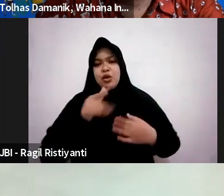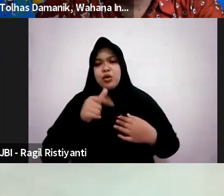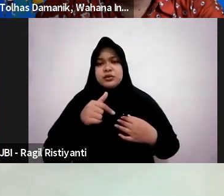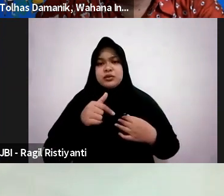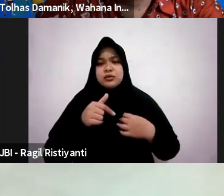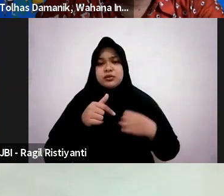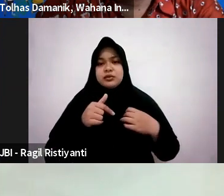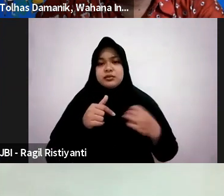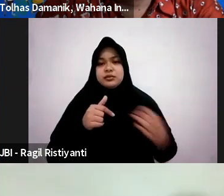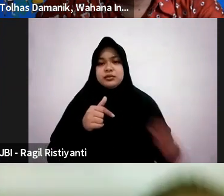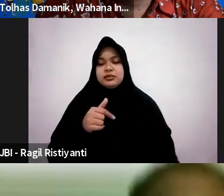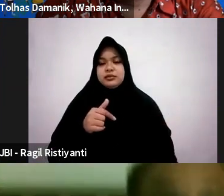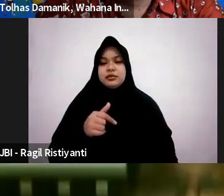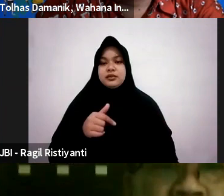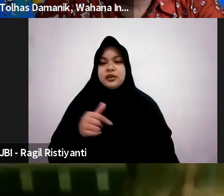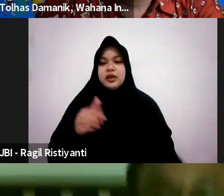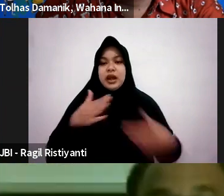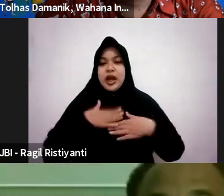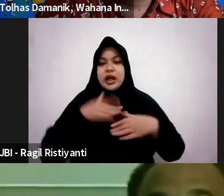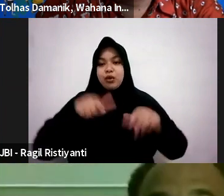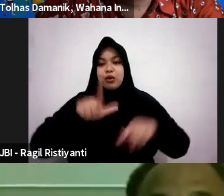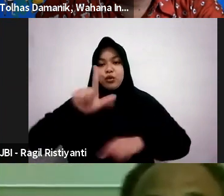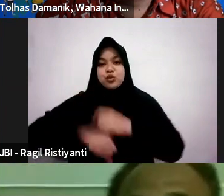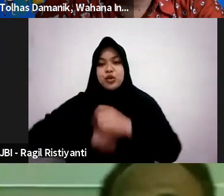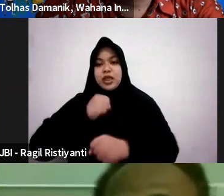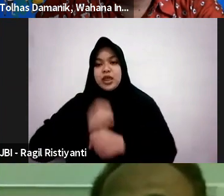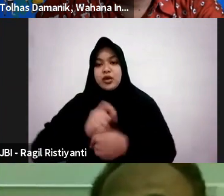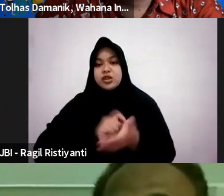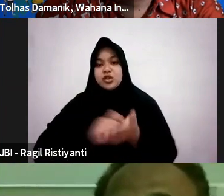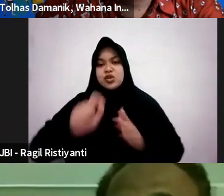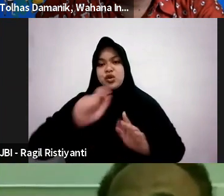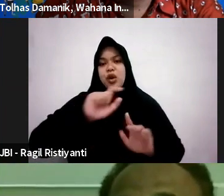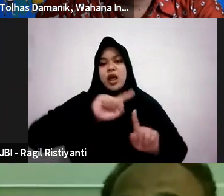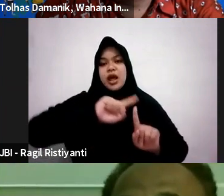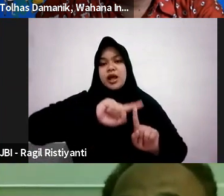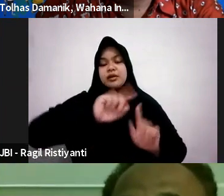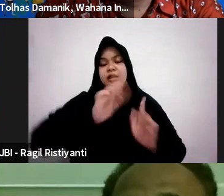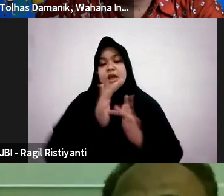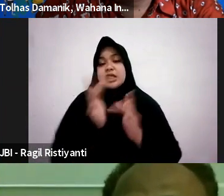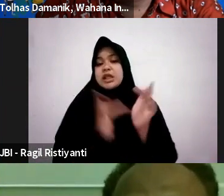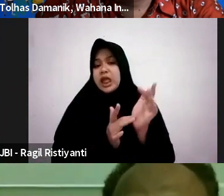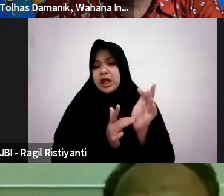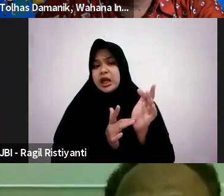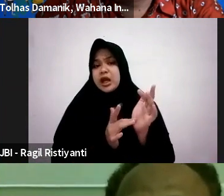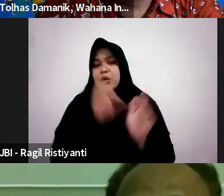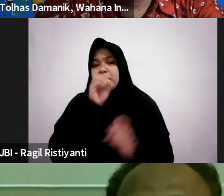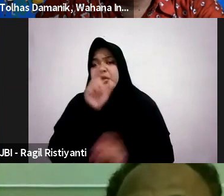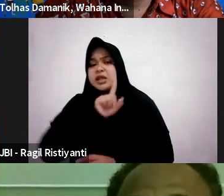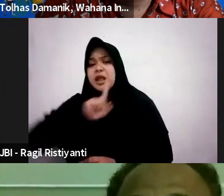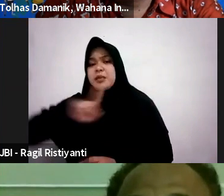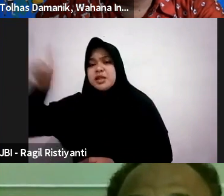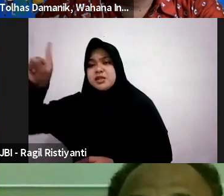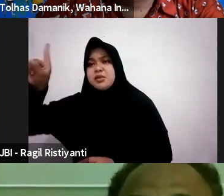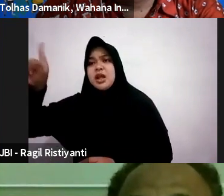gua udah tujuh tahun di Sekolah Kristen kalau di membaca Bismillah makan malah baca doa